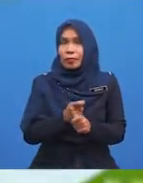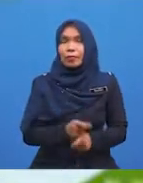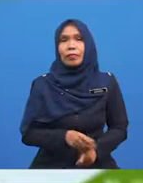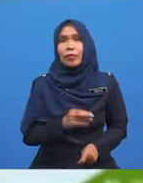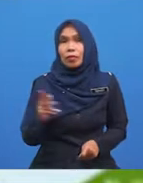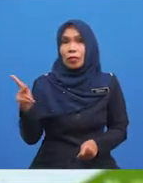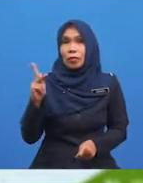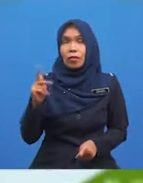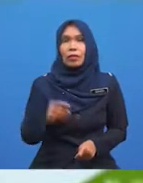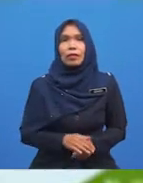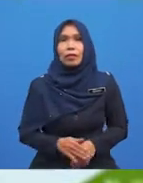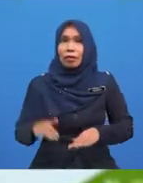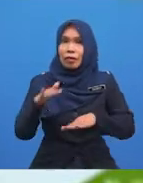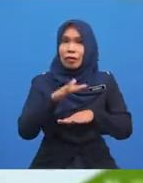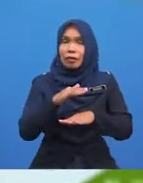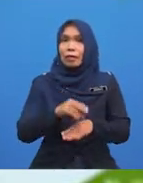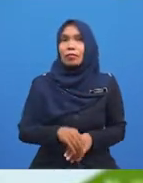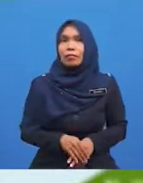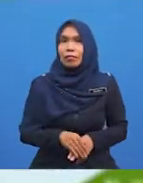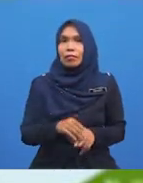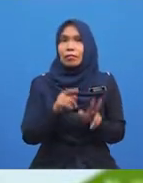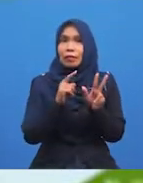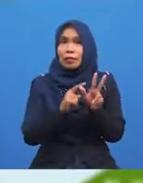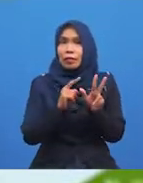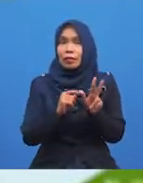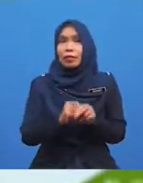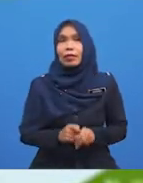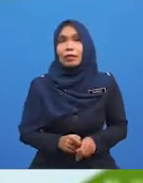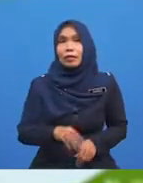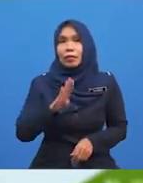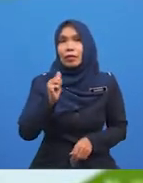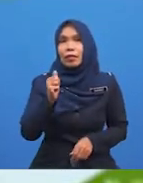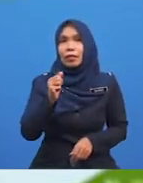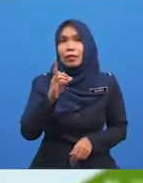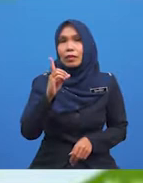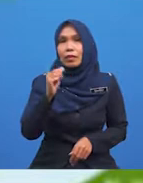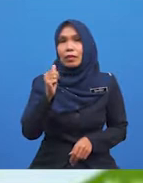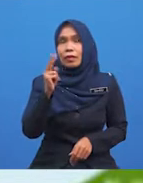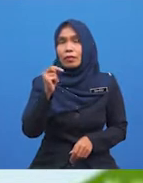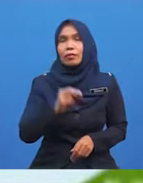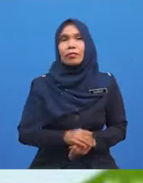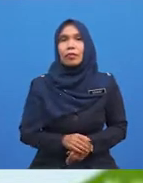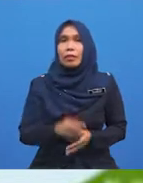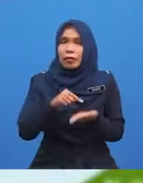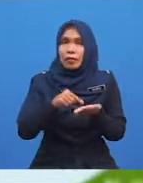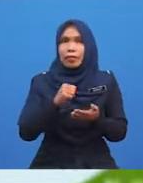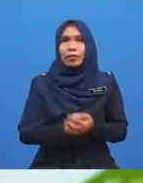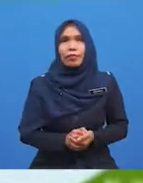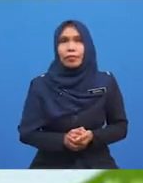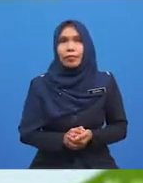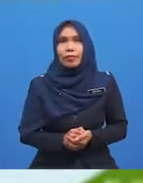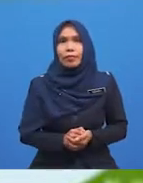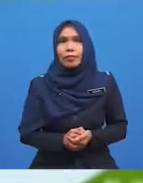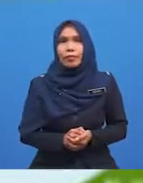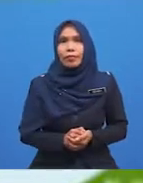atas ketiga-tiga badan ini bagi menunjukkan ketiga-tiga badan ini bebas dan telus